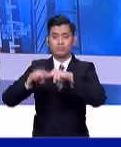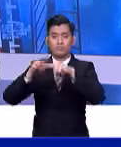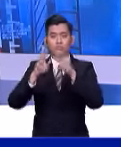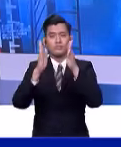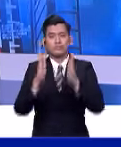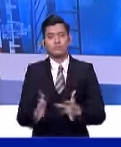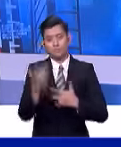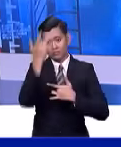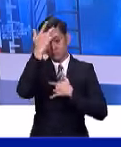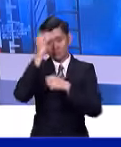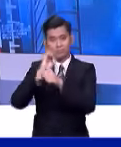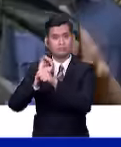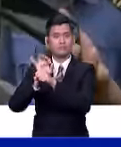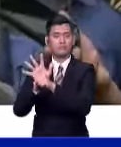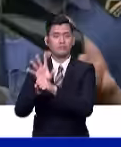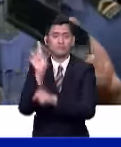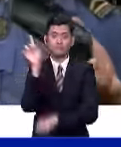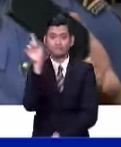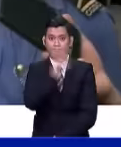COVID-19.